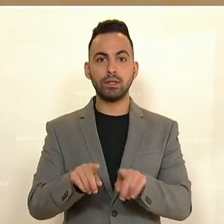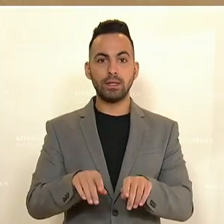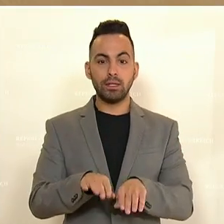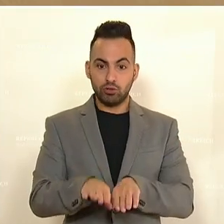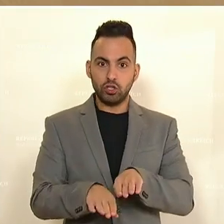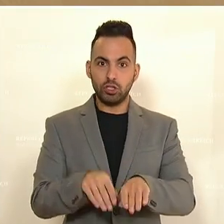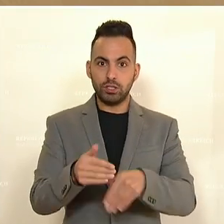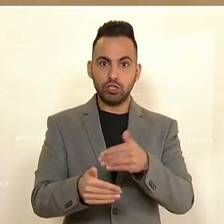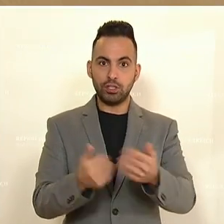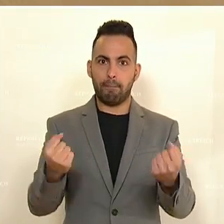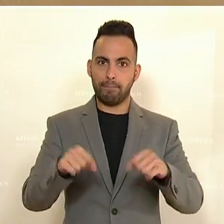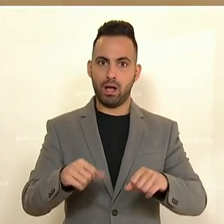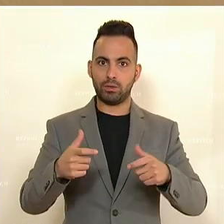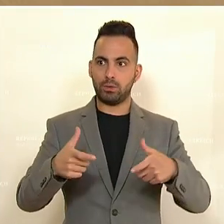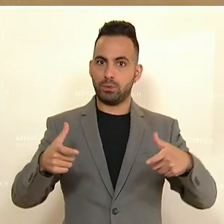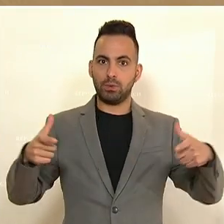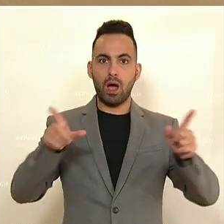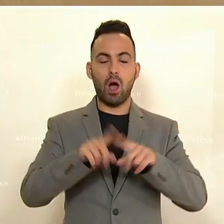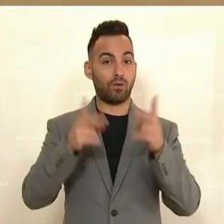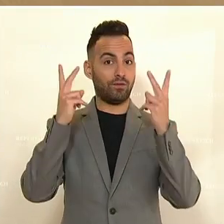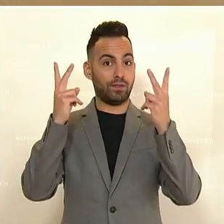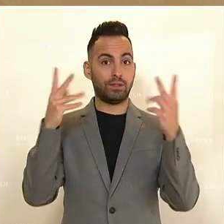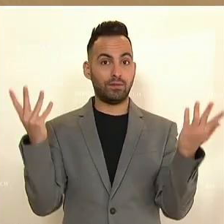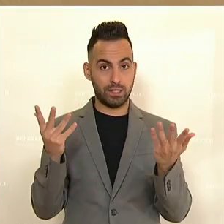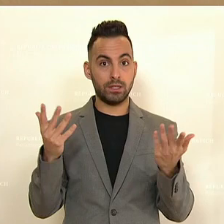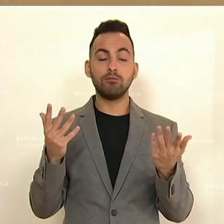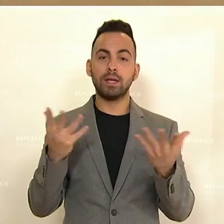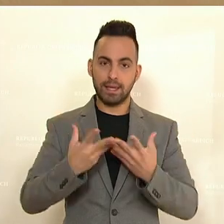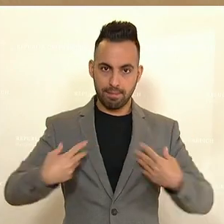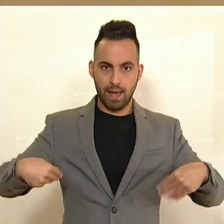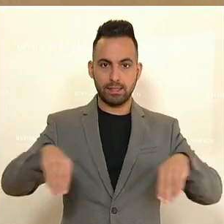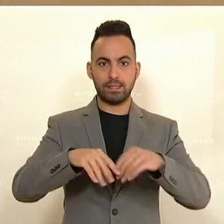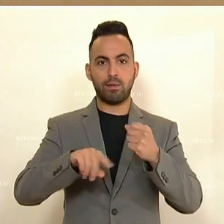Schritte ist nicht nur wichtig, sondern es ist auch wichtig, dass wir gemeinsam ein